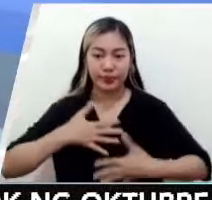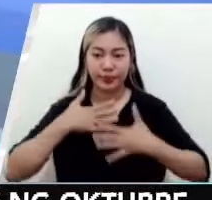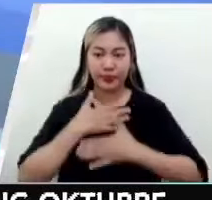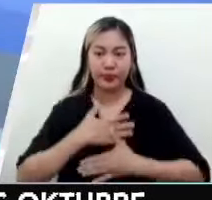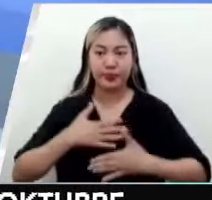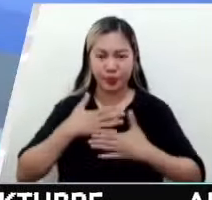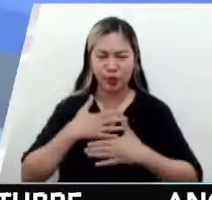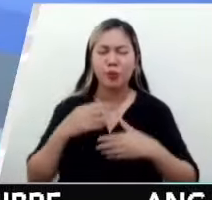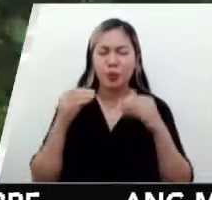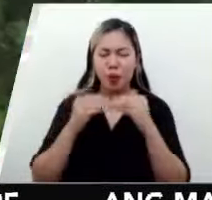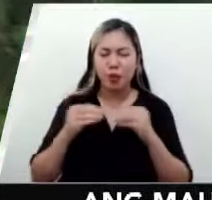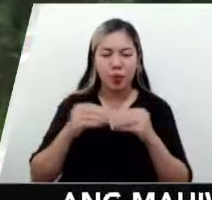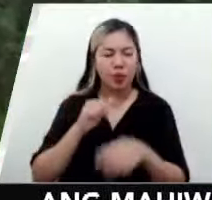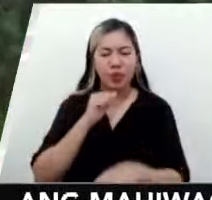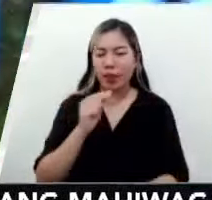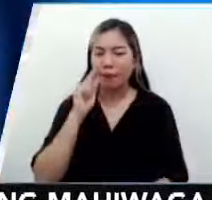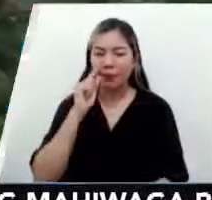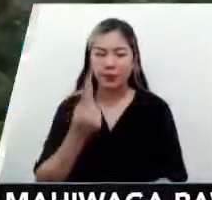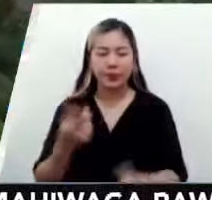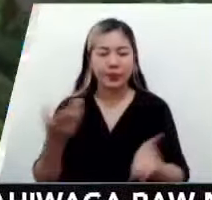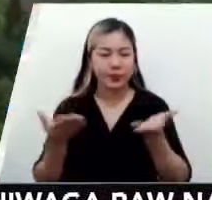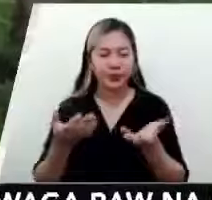ni Drew.